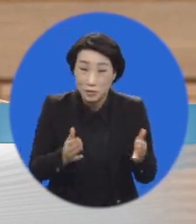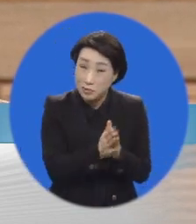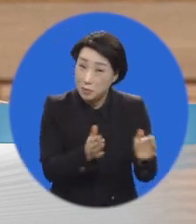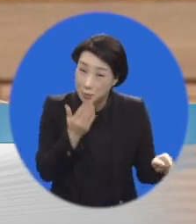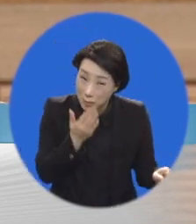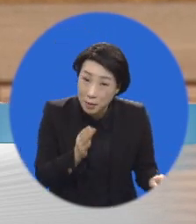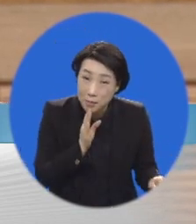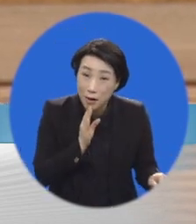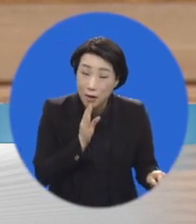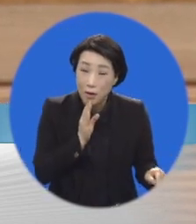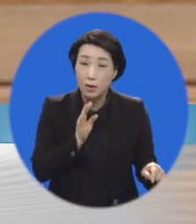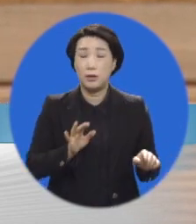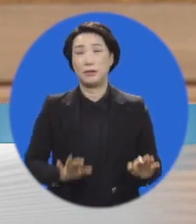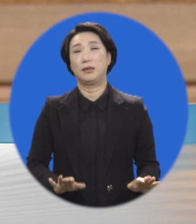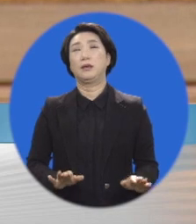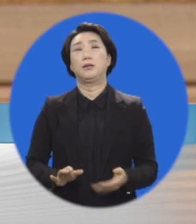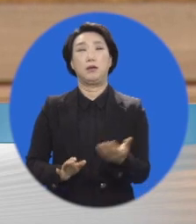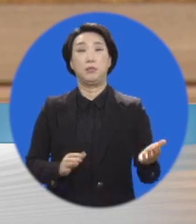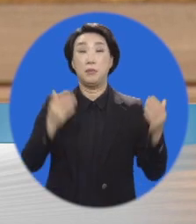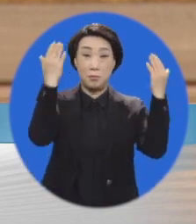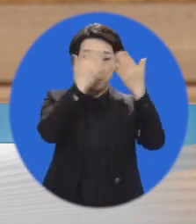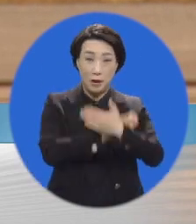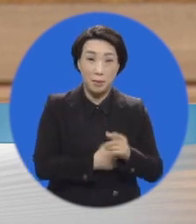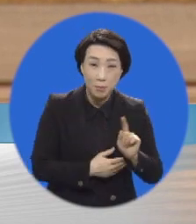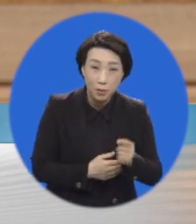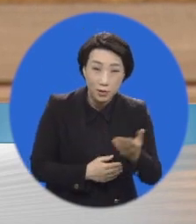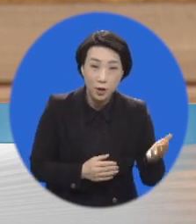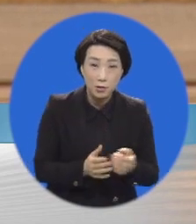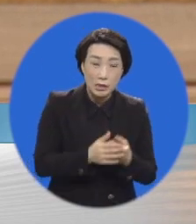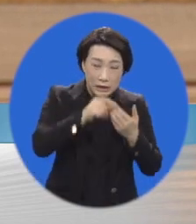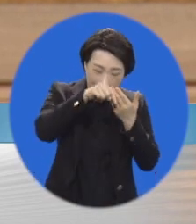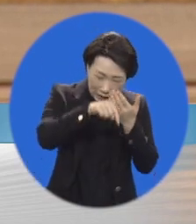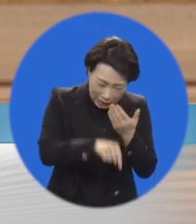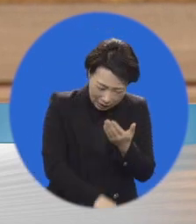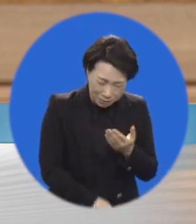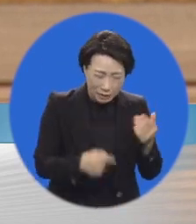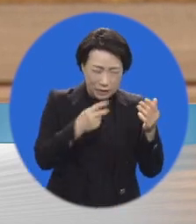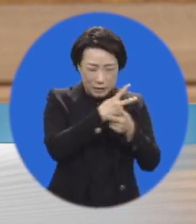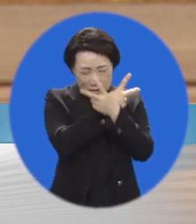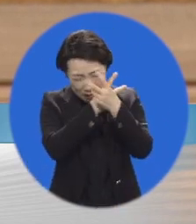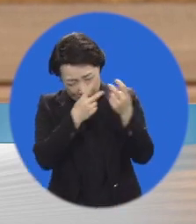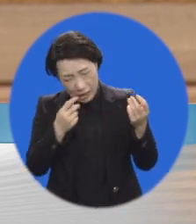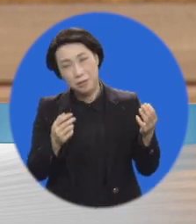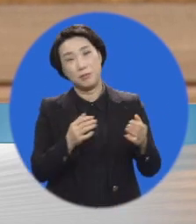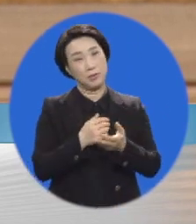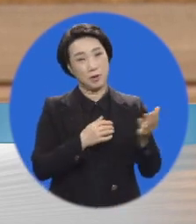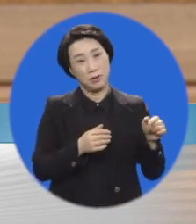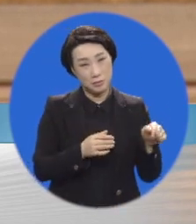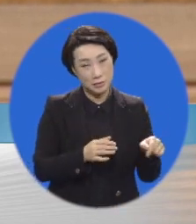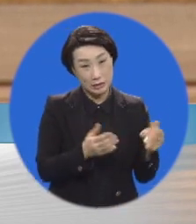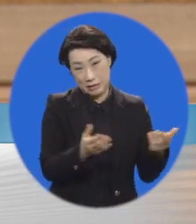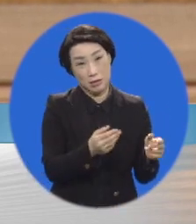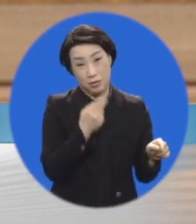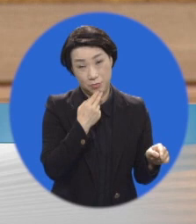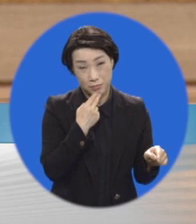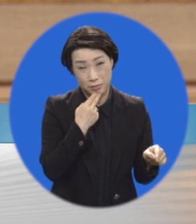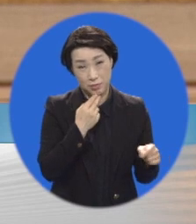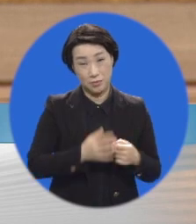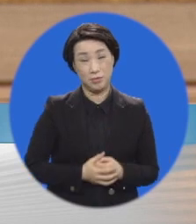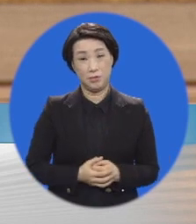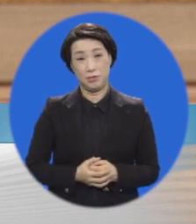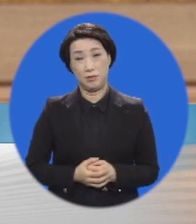응? 그러니까 밤에는 깊은 잠에 빠져서 일하지 못하지